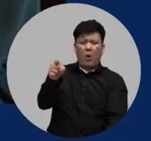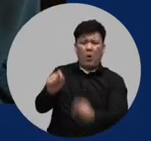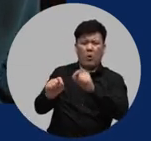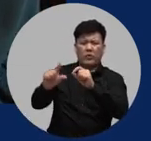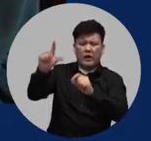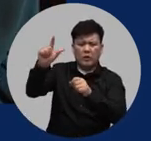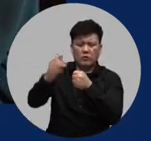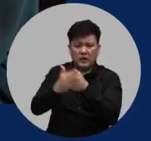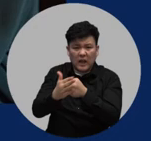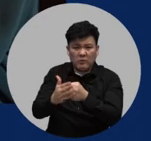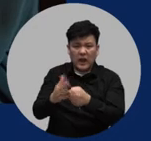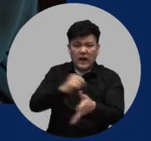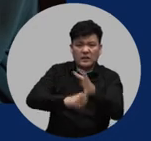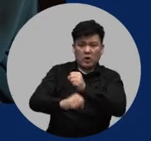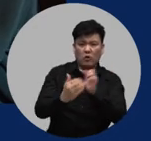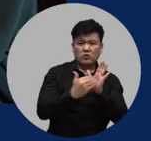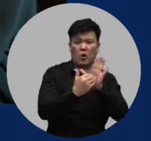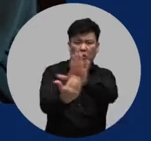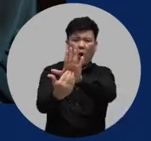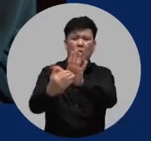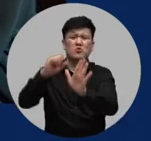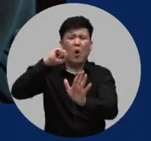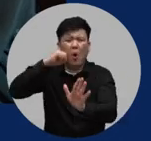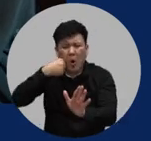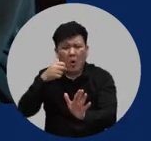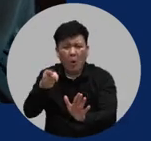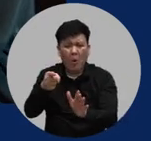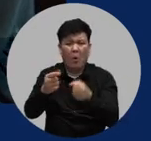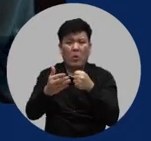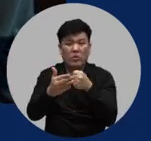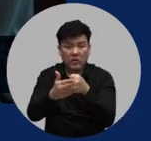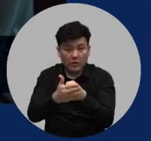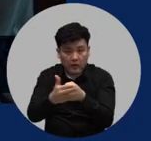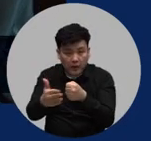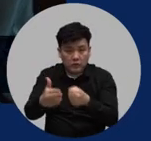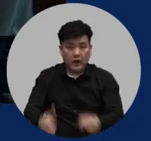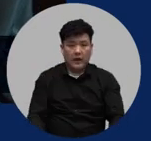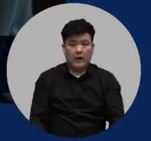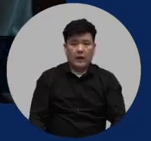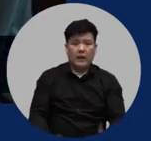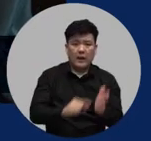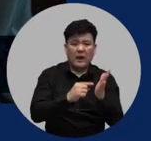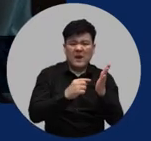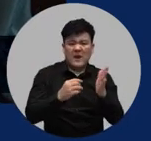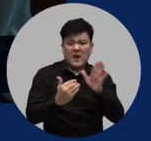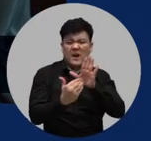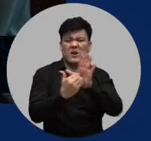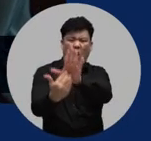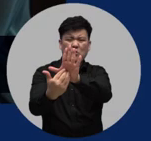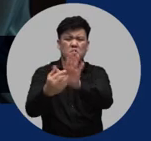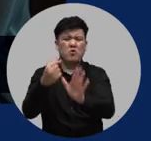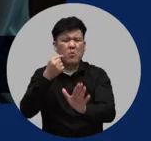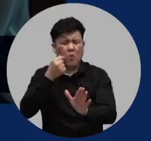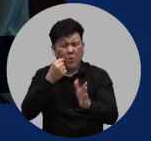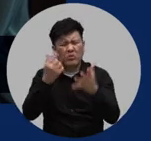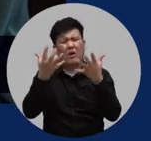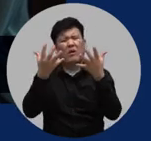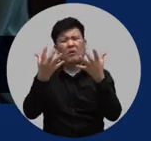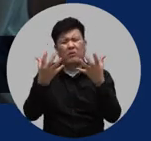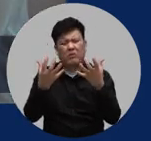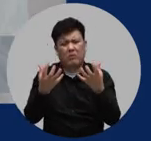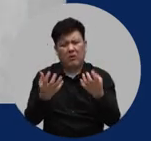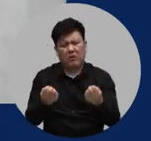많아 거부 의사를 표현하기 어려운 조건이기 때문에 명시적으로 거부 의사를 표현하지 못하는 경우가